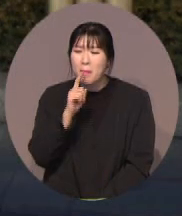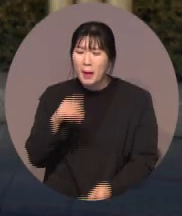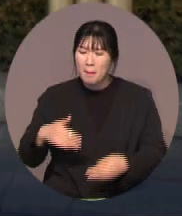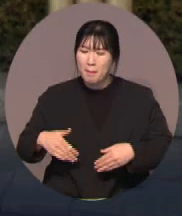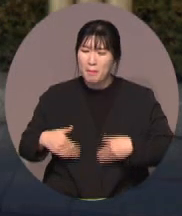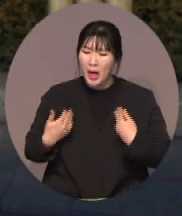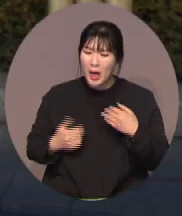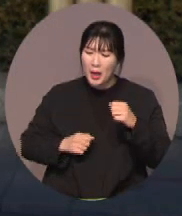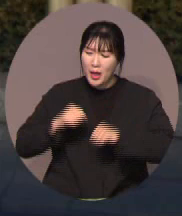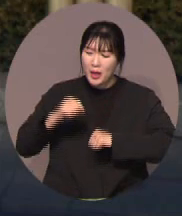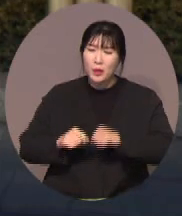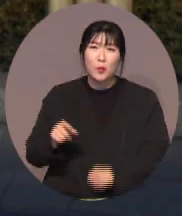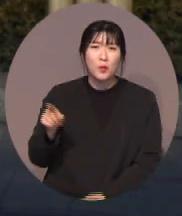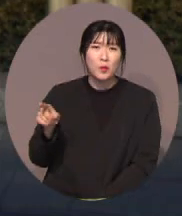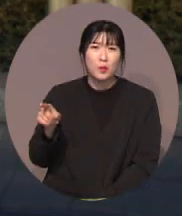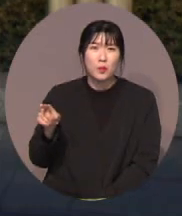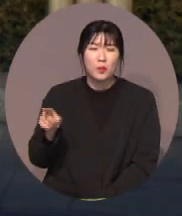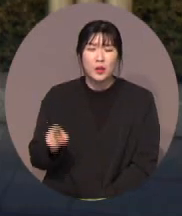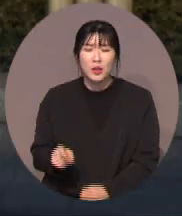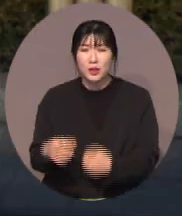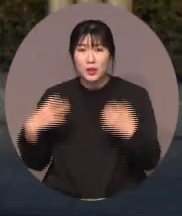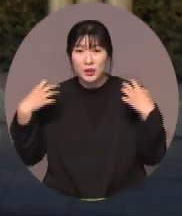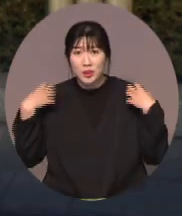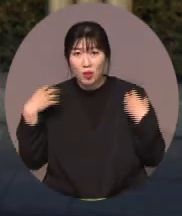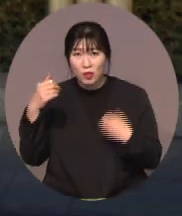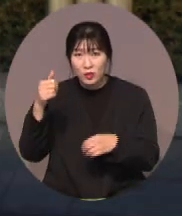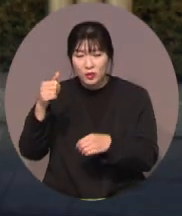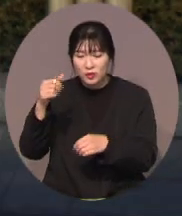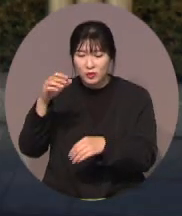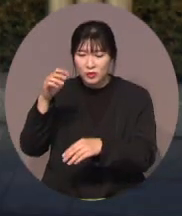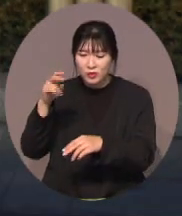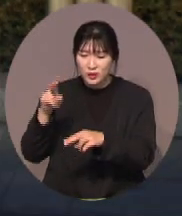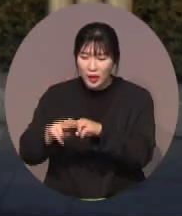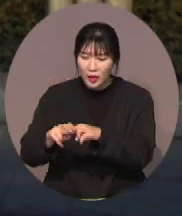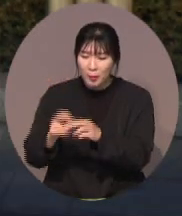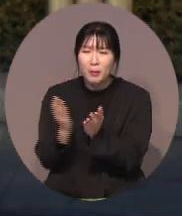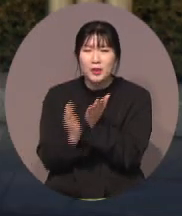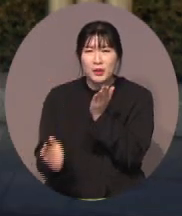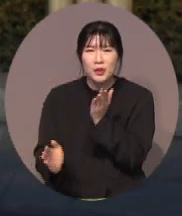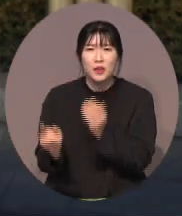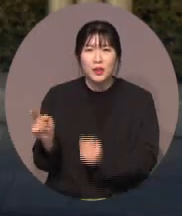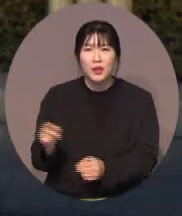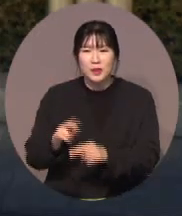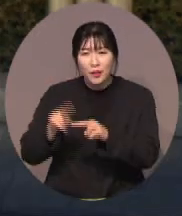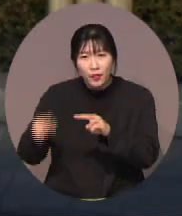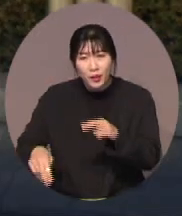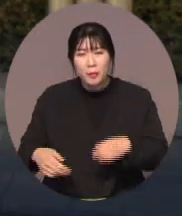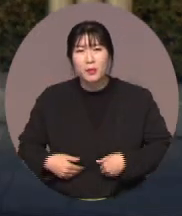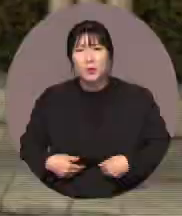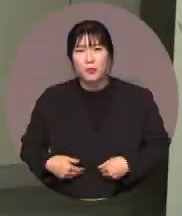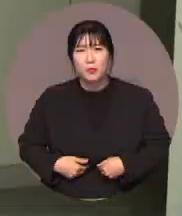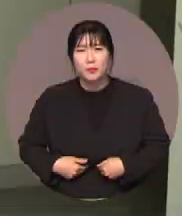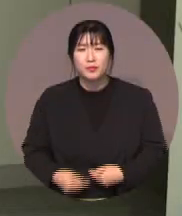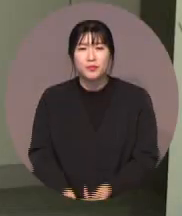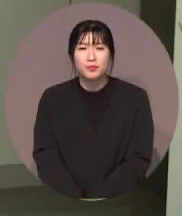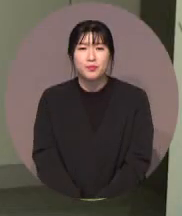언행으로 이런 일을 초래한다면 구청장직으로서 어렵다는 거죠. 사퇴해야 된다는 거죠.